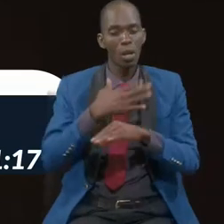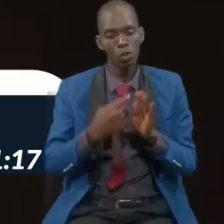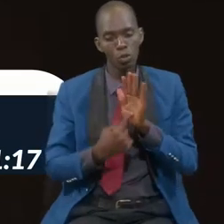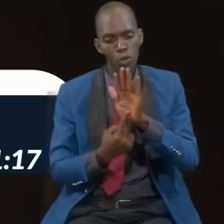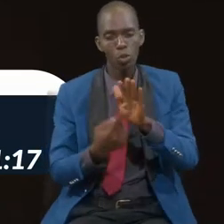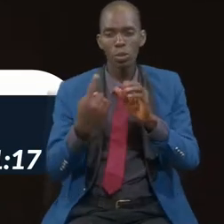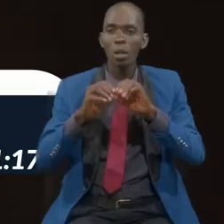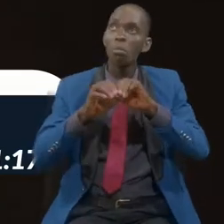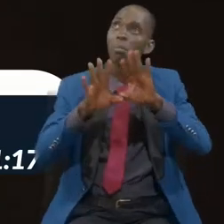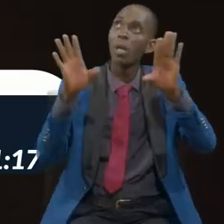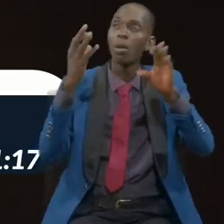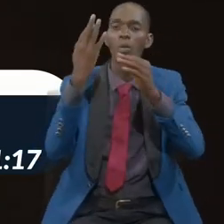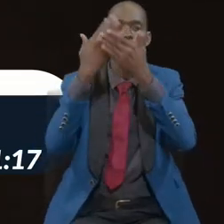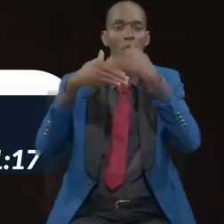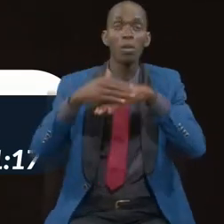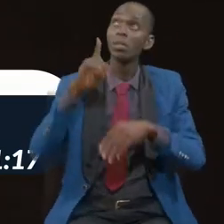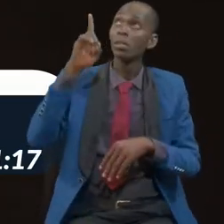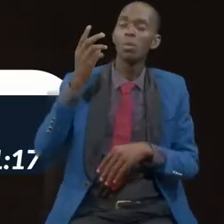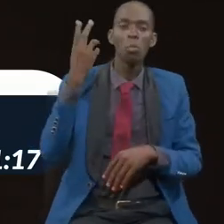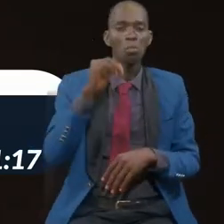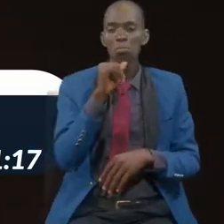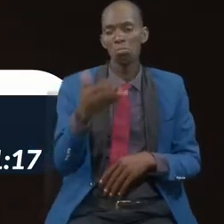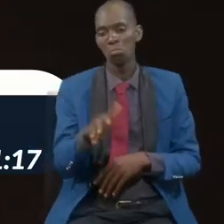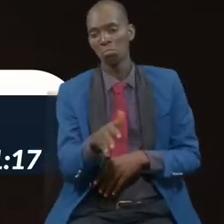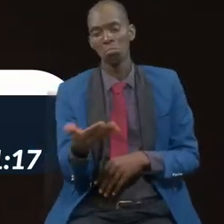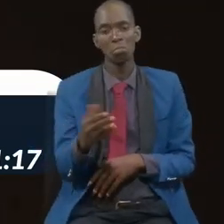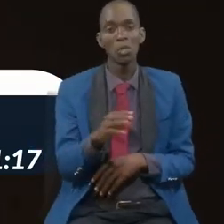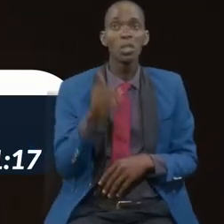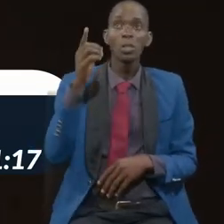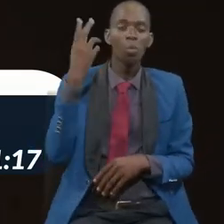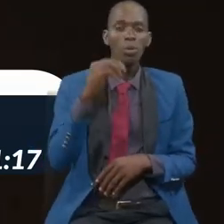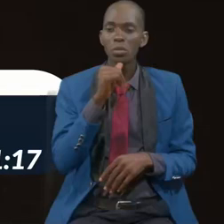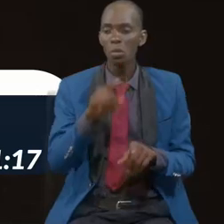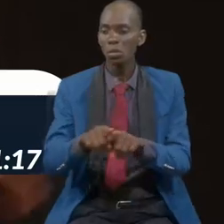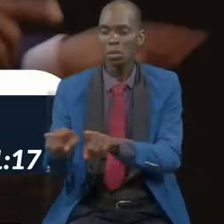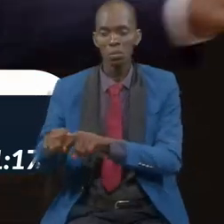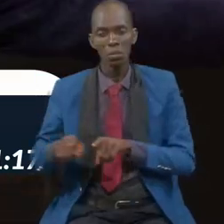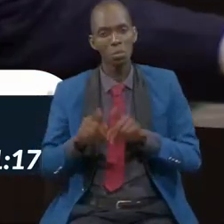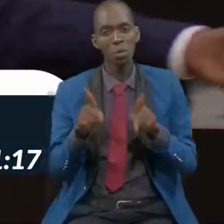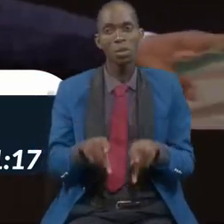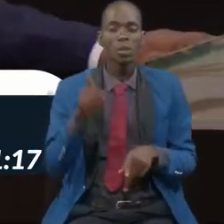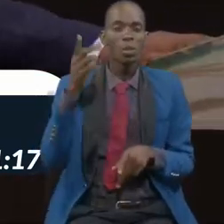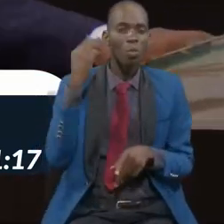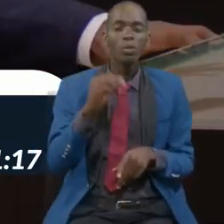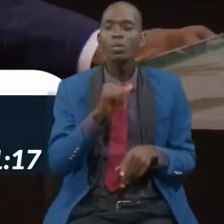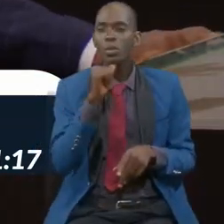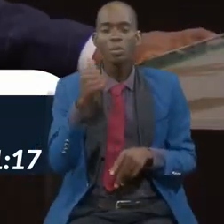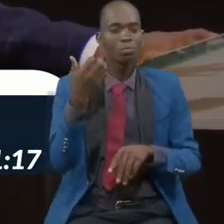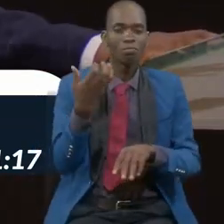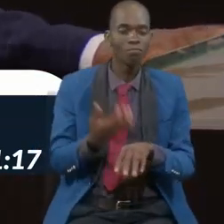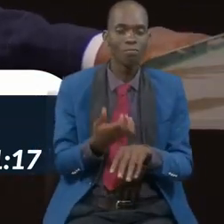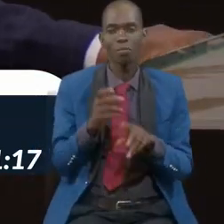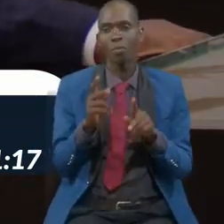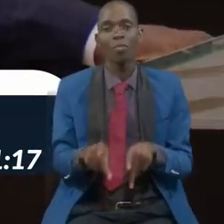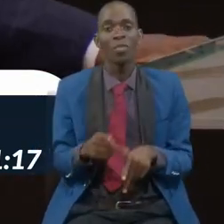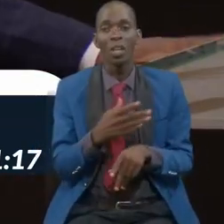montré la lumière du ciel, la vie du ciel. Il est impartial, il est invariable, il est inflexible.